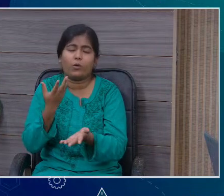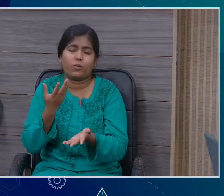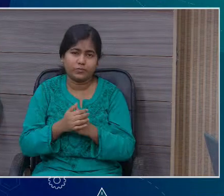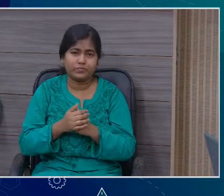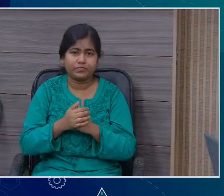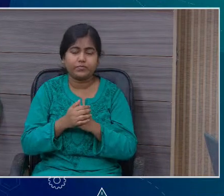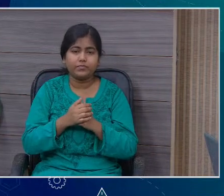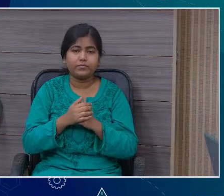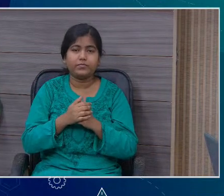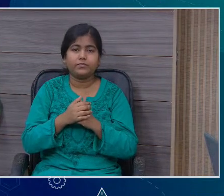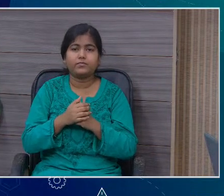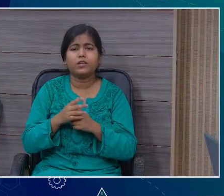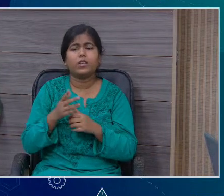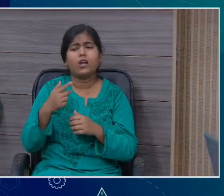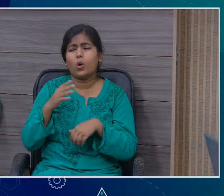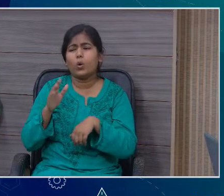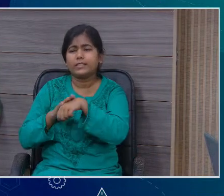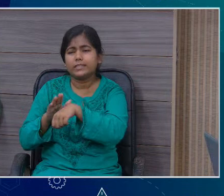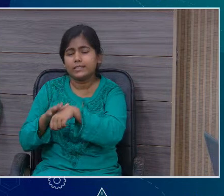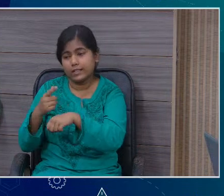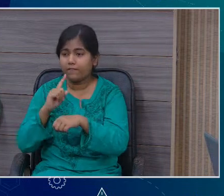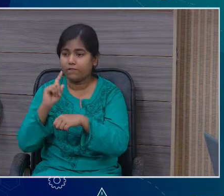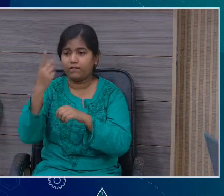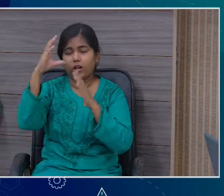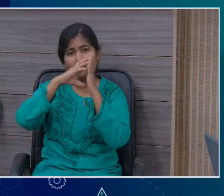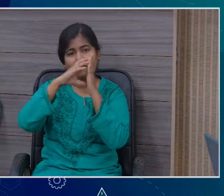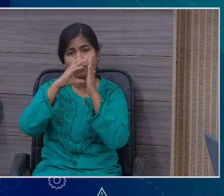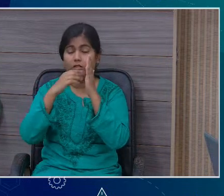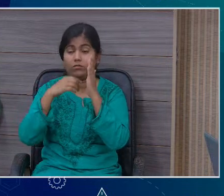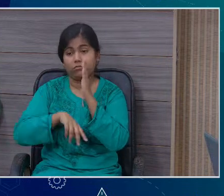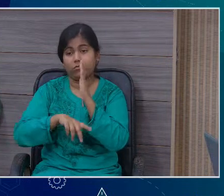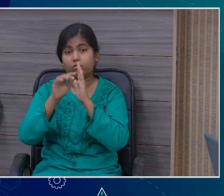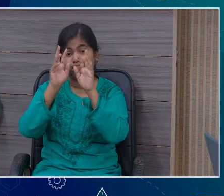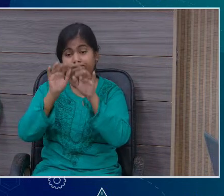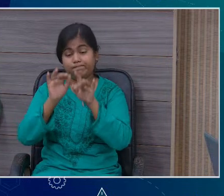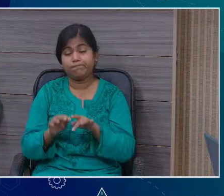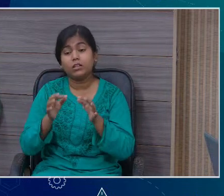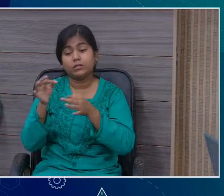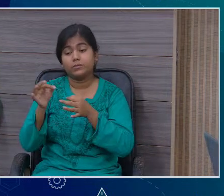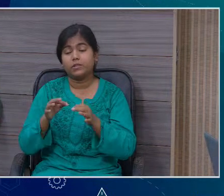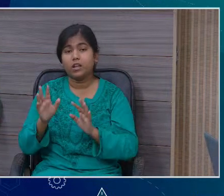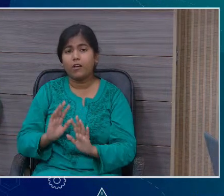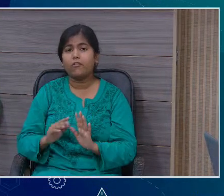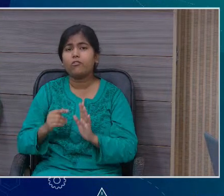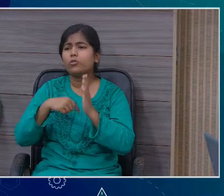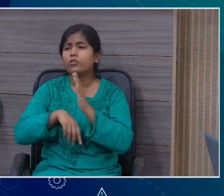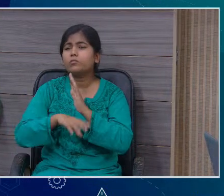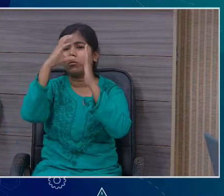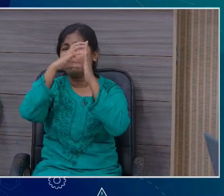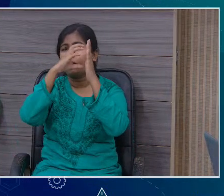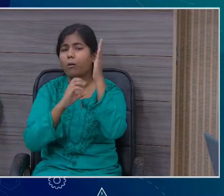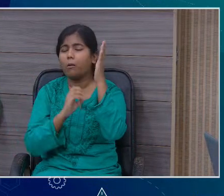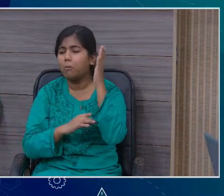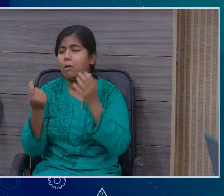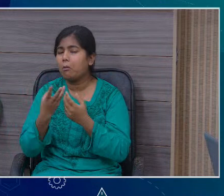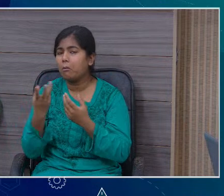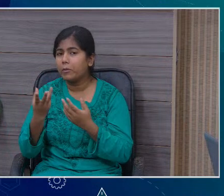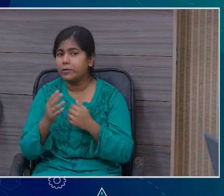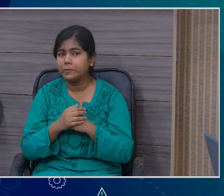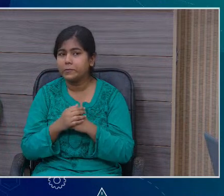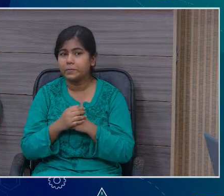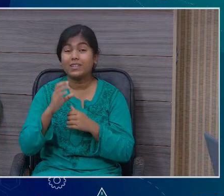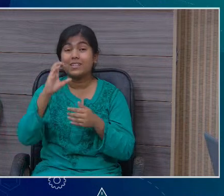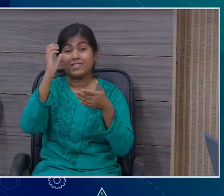कि आपने कहा कि इसके first part में ये moral है. So how many parts are there in the chapter? Ma'am, as we can see, the chapter has